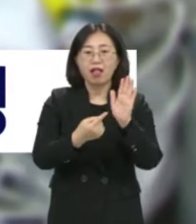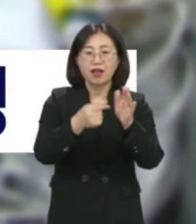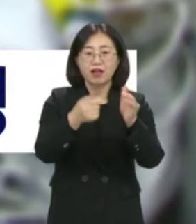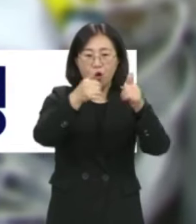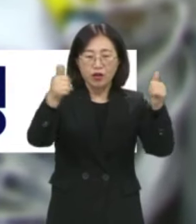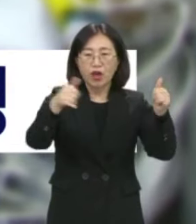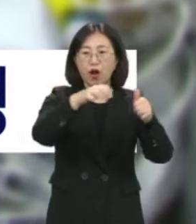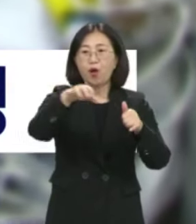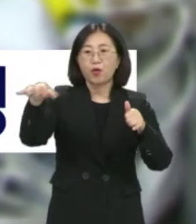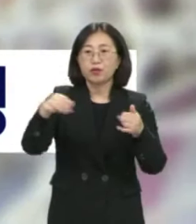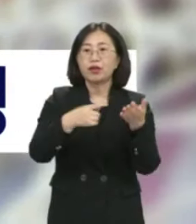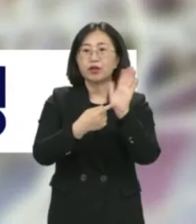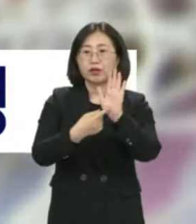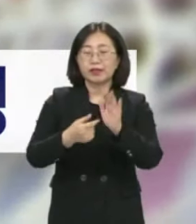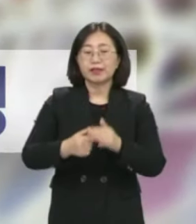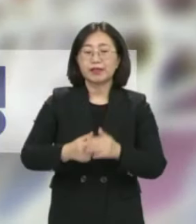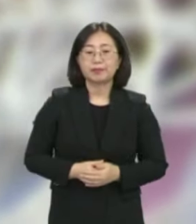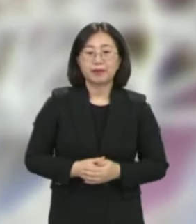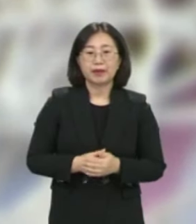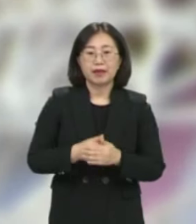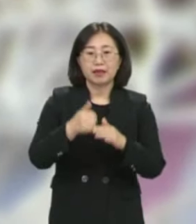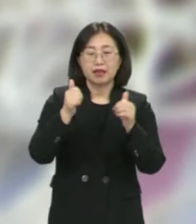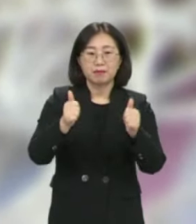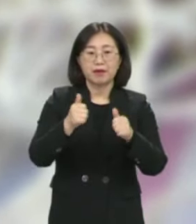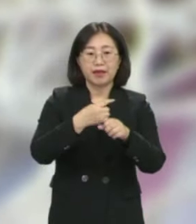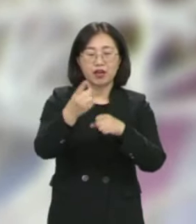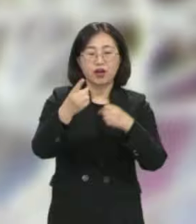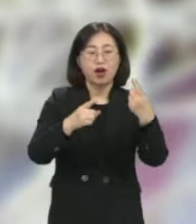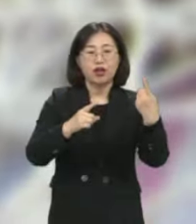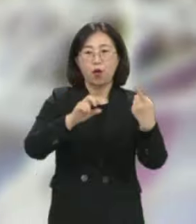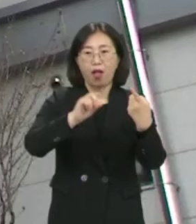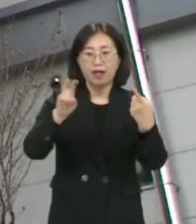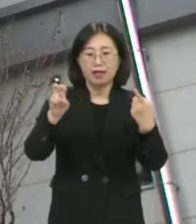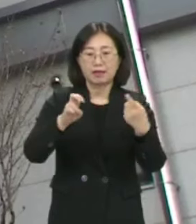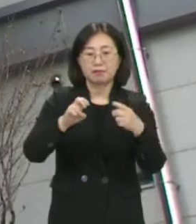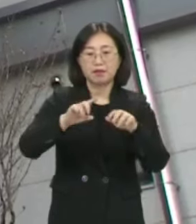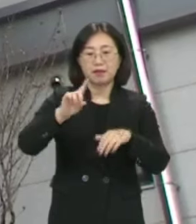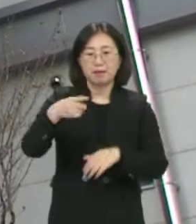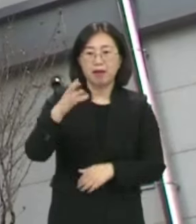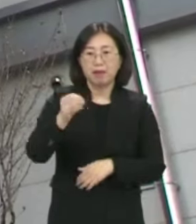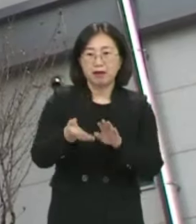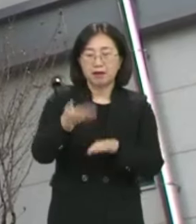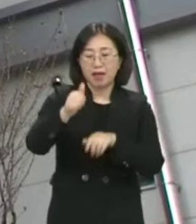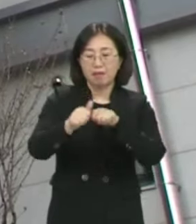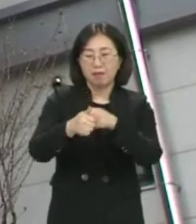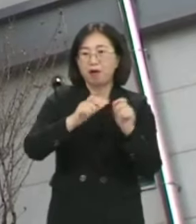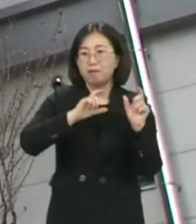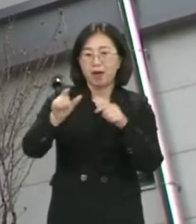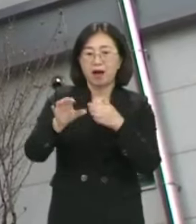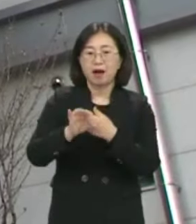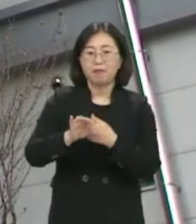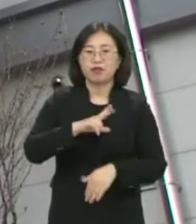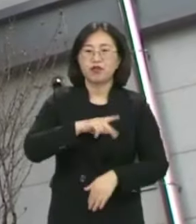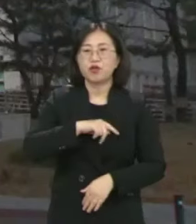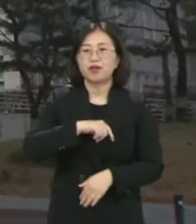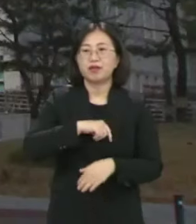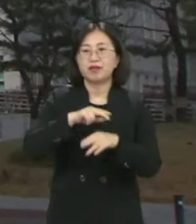혐의로 기소됐습니다 선거 공판은 내년 1월 20일 열리며 100만 원 이상 형이 확정될 경우 김희원은 의원직을